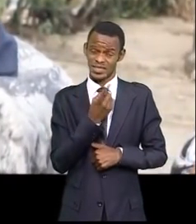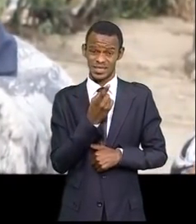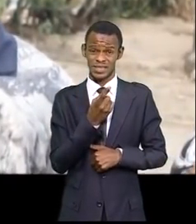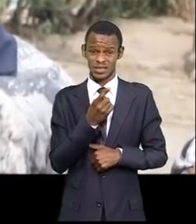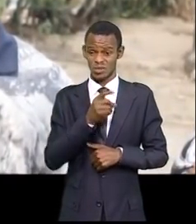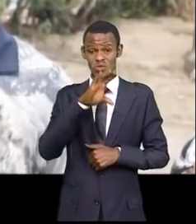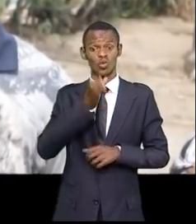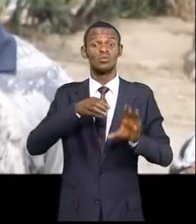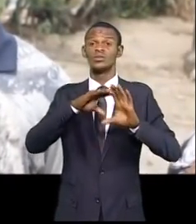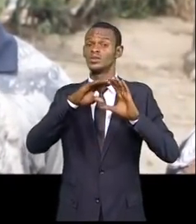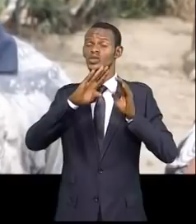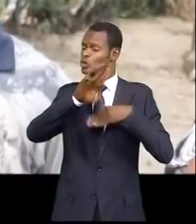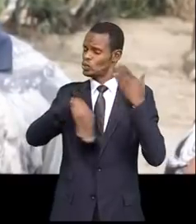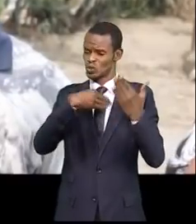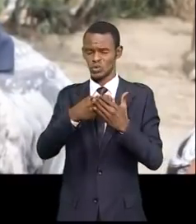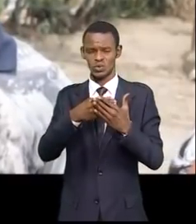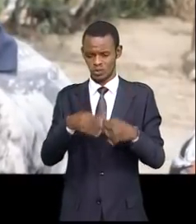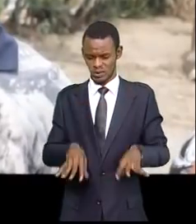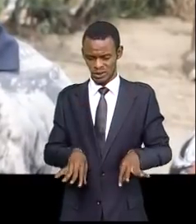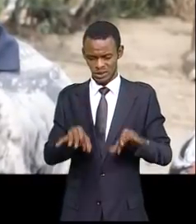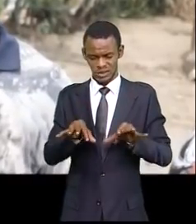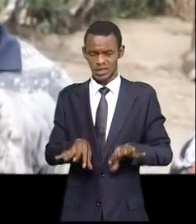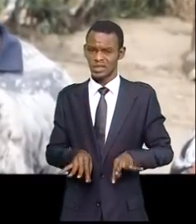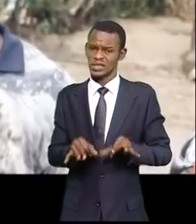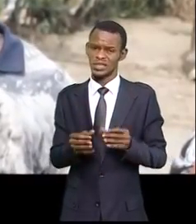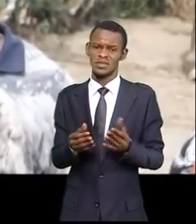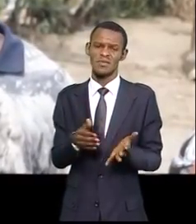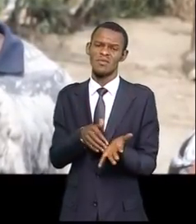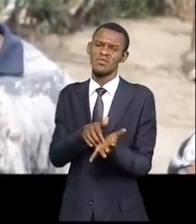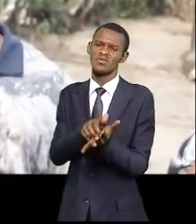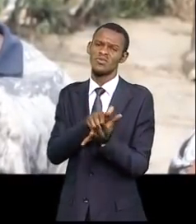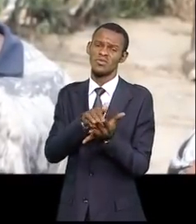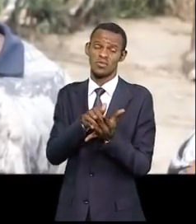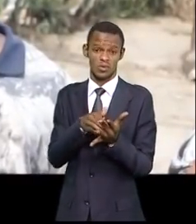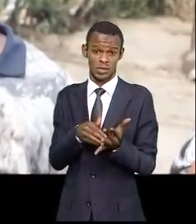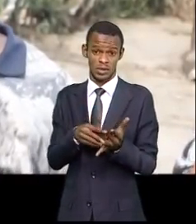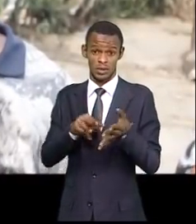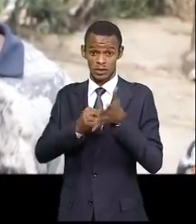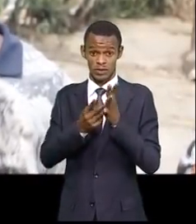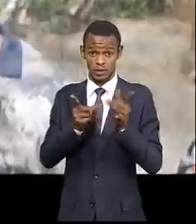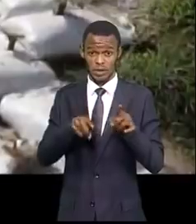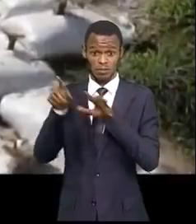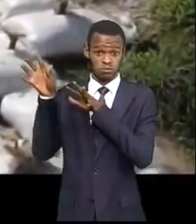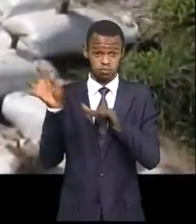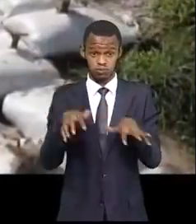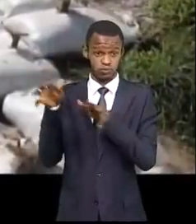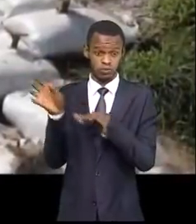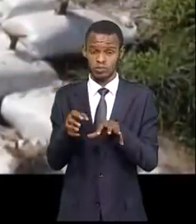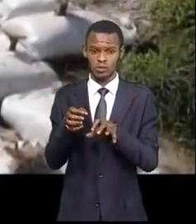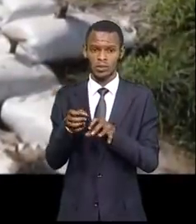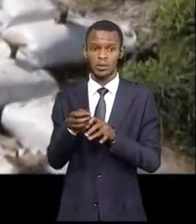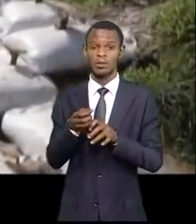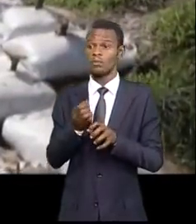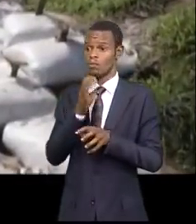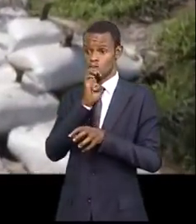ce qui a fait qu'est une bonne quantité d'eau qui vient d'en haut et la pâte commence à partir de l'arrêt qu'on appelle carrière